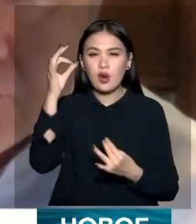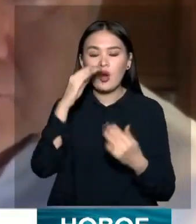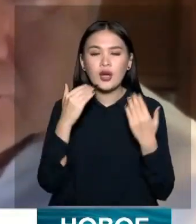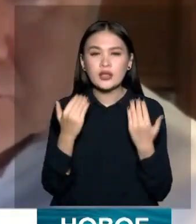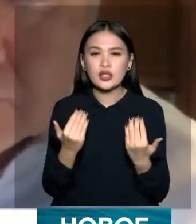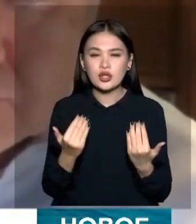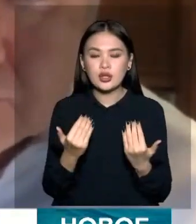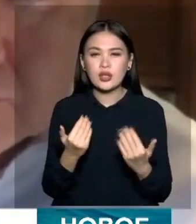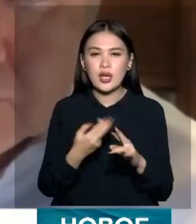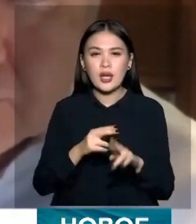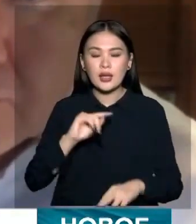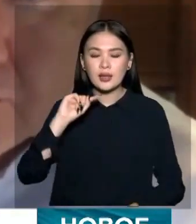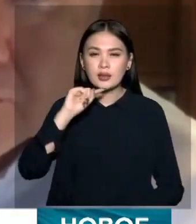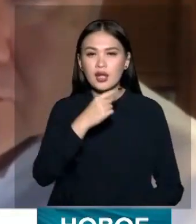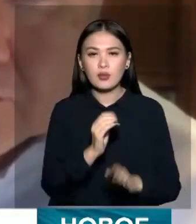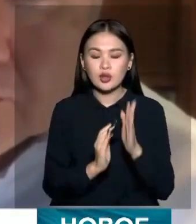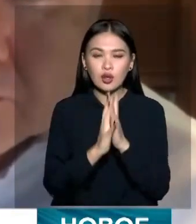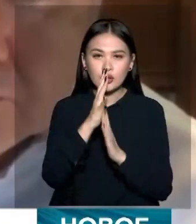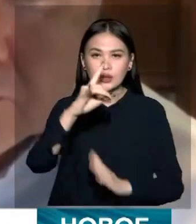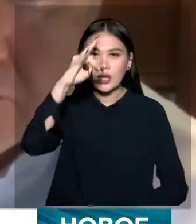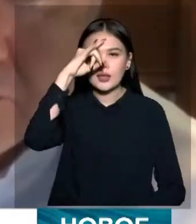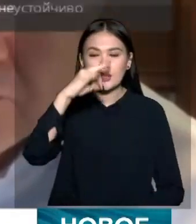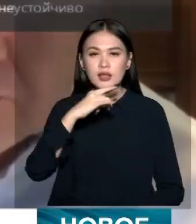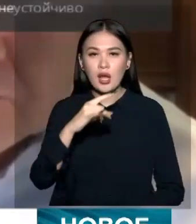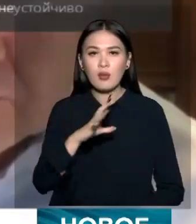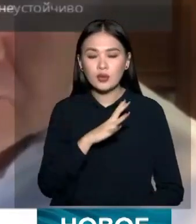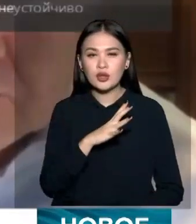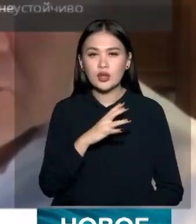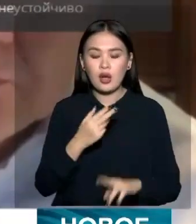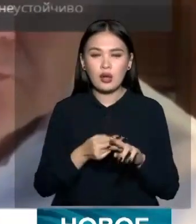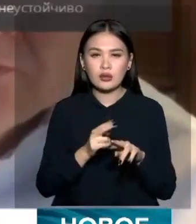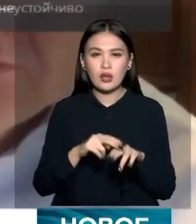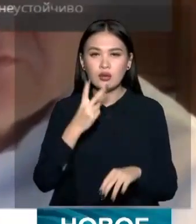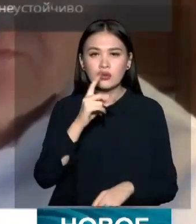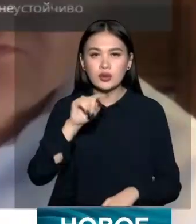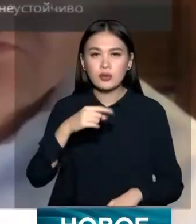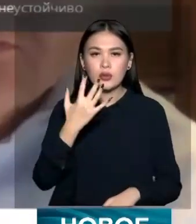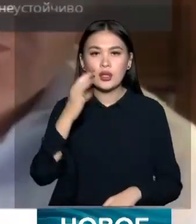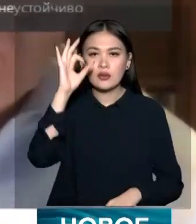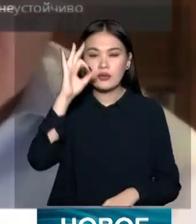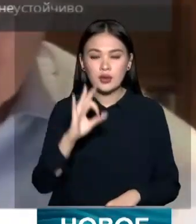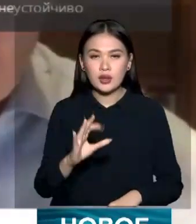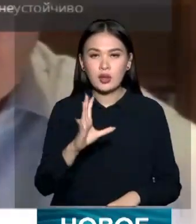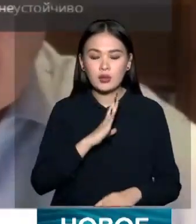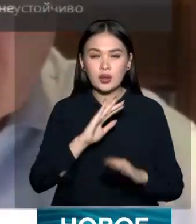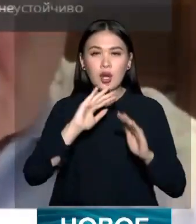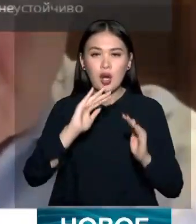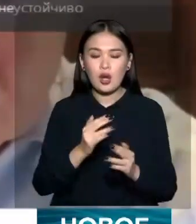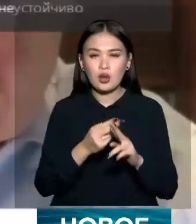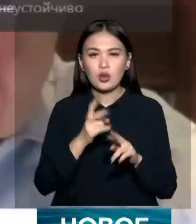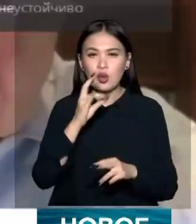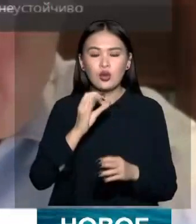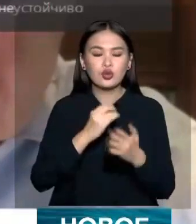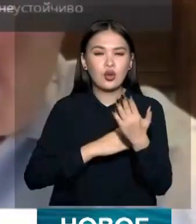ситуации. Экономический рост в Казахстане замедлился до 2,5%, хотя прогнозы в правительстве были